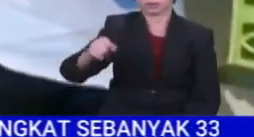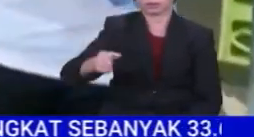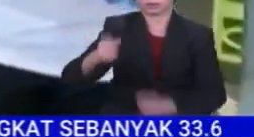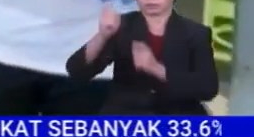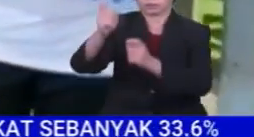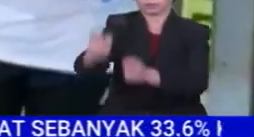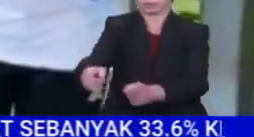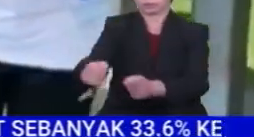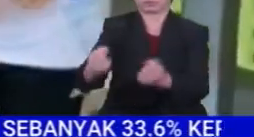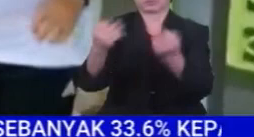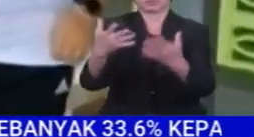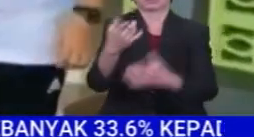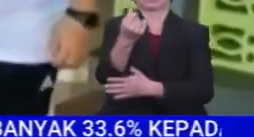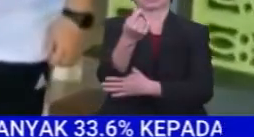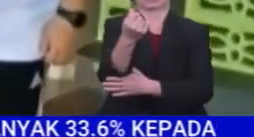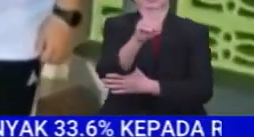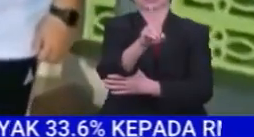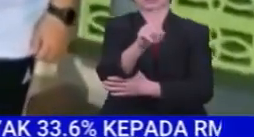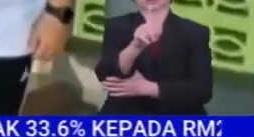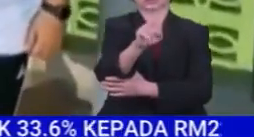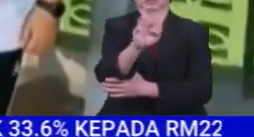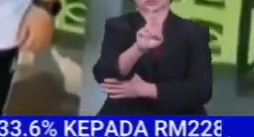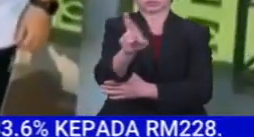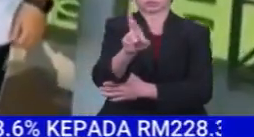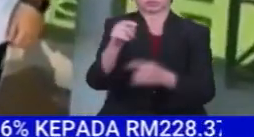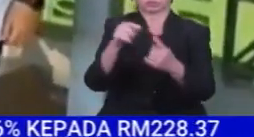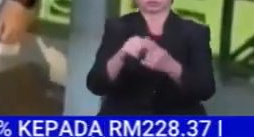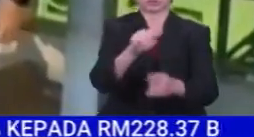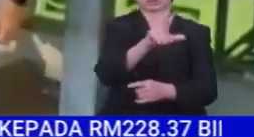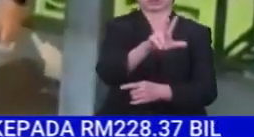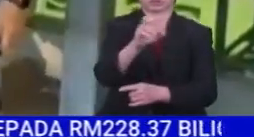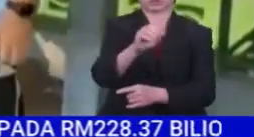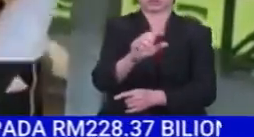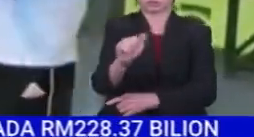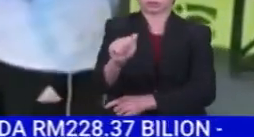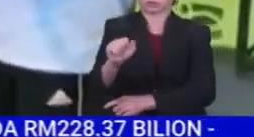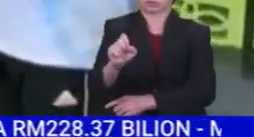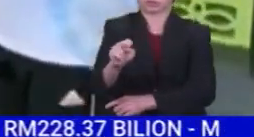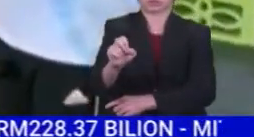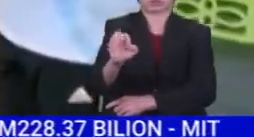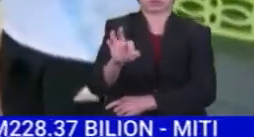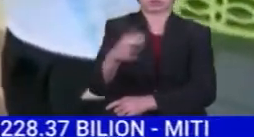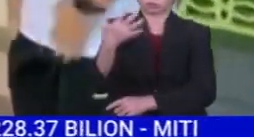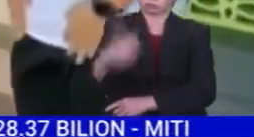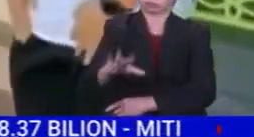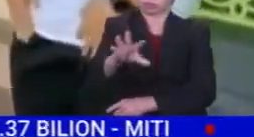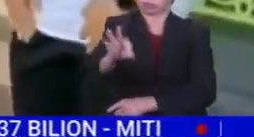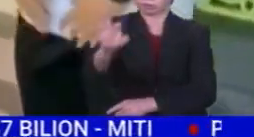sumbangan Maps bernilai 21.000 Ringgit kepada 30 asnaf terpilih